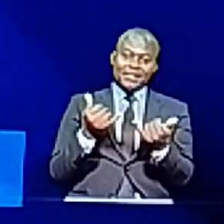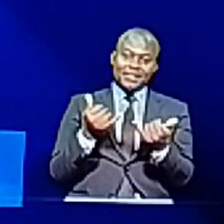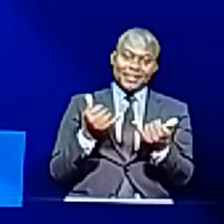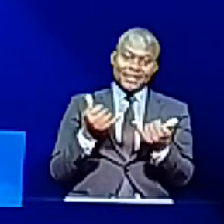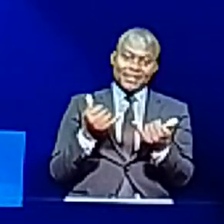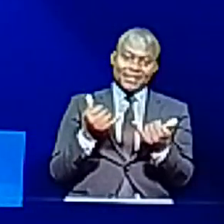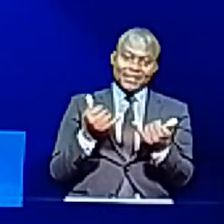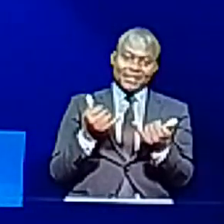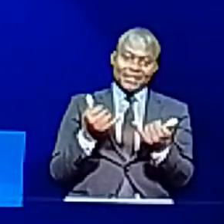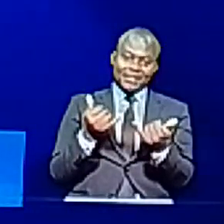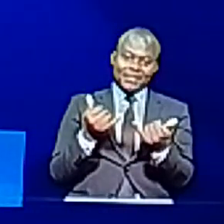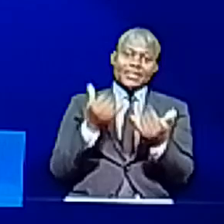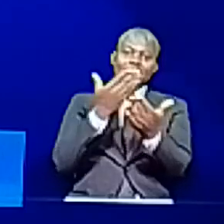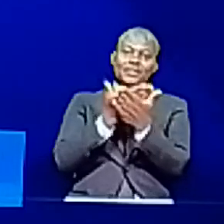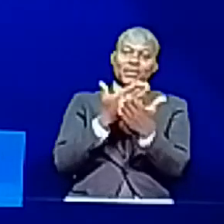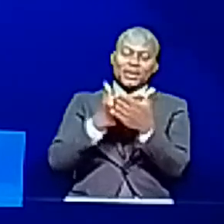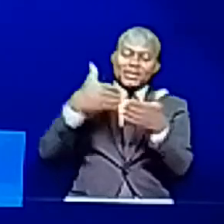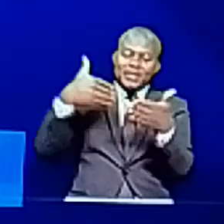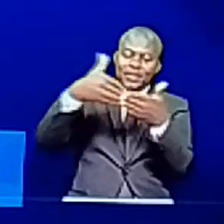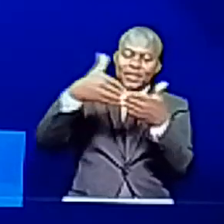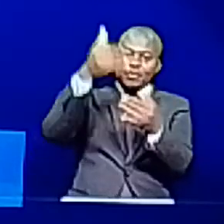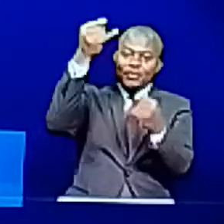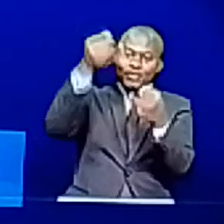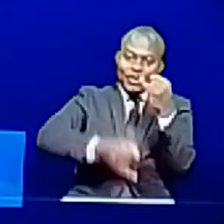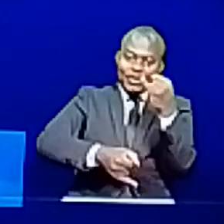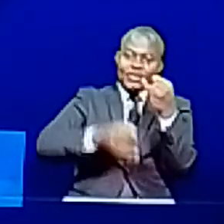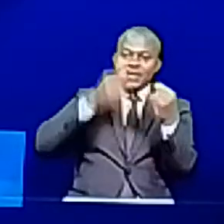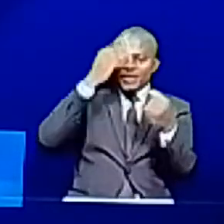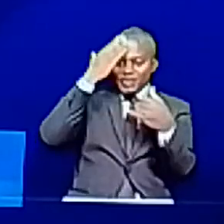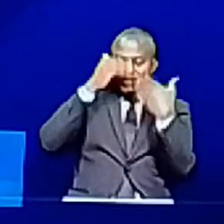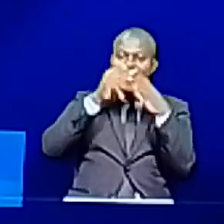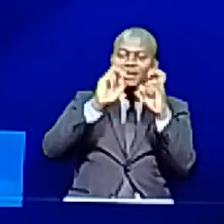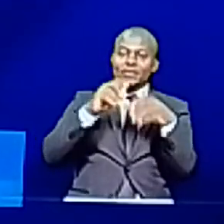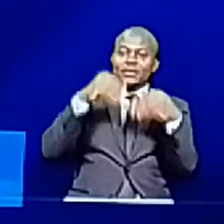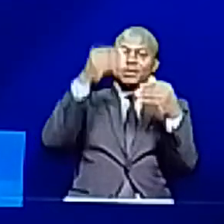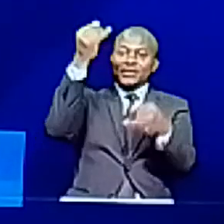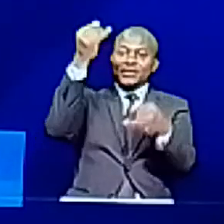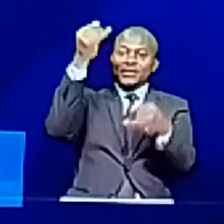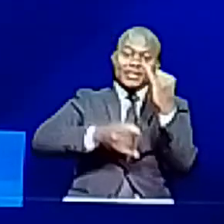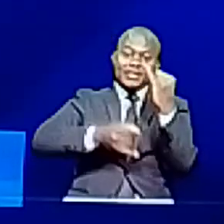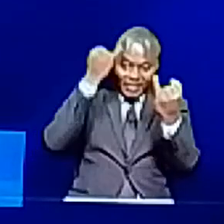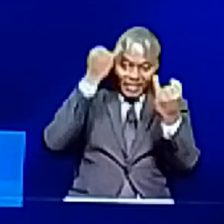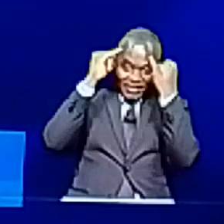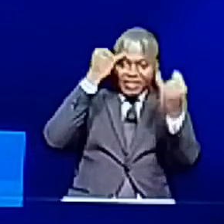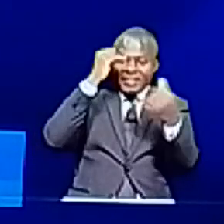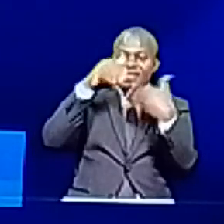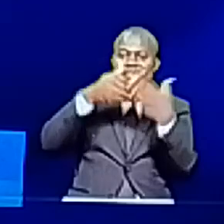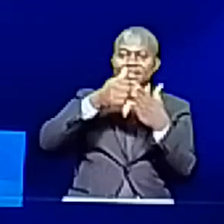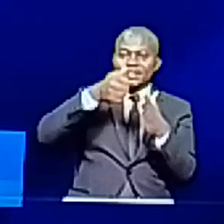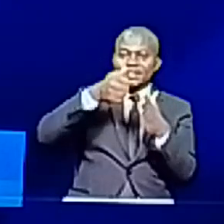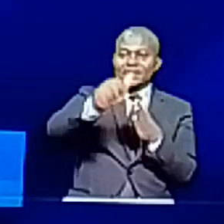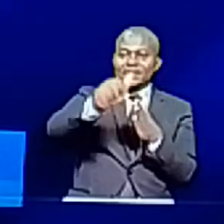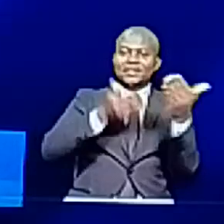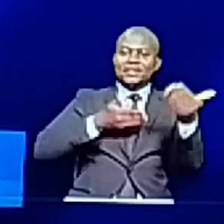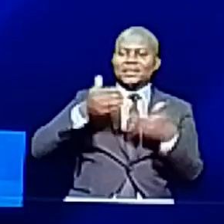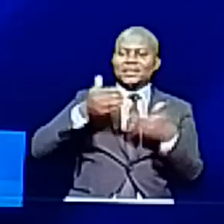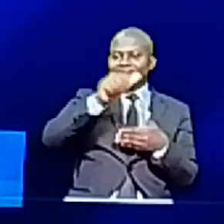Adriane turagira ngo ugane ku musozo turagira ngo usoze igitekerezo cyawe twakire